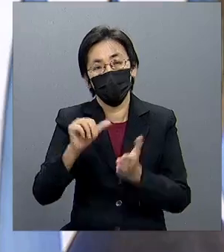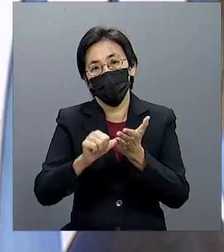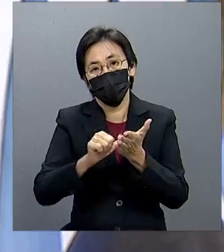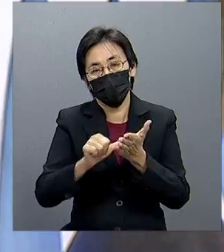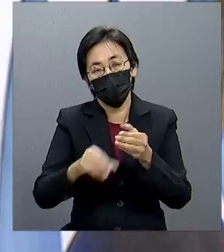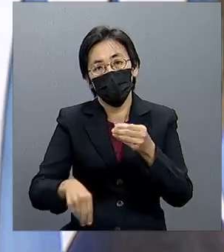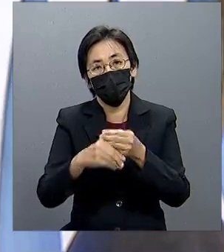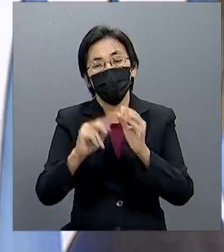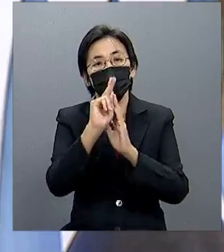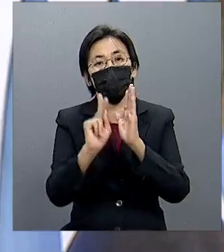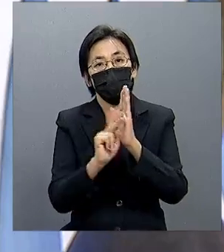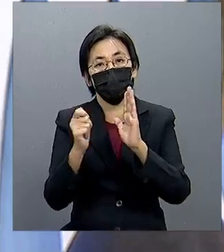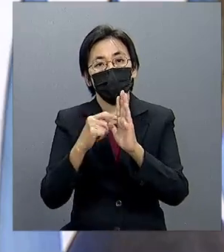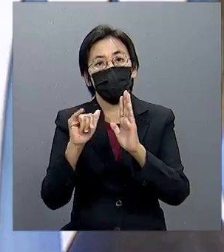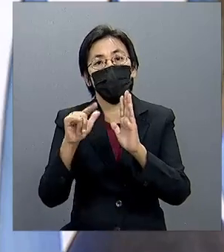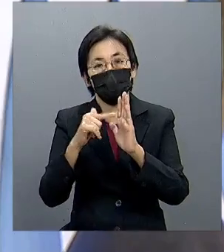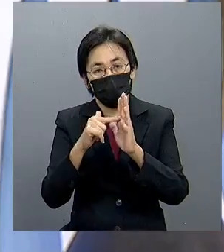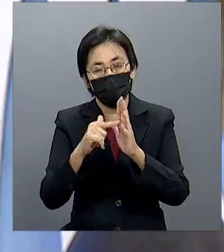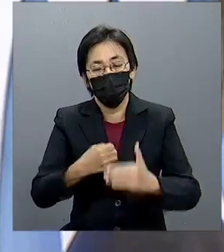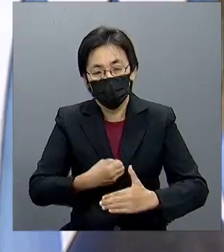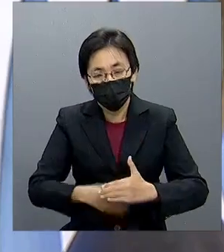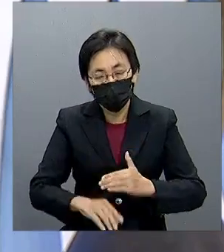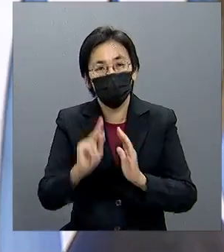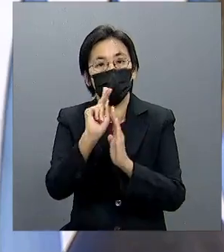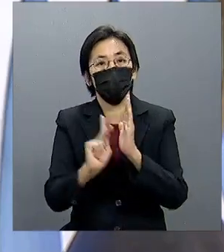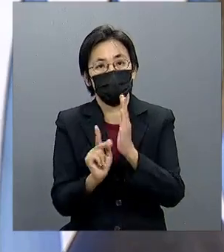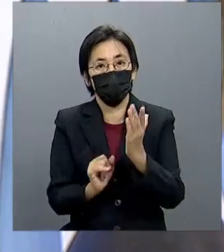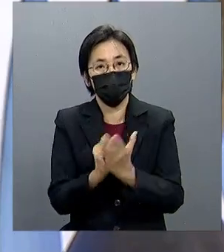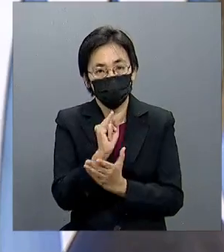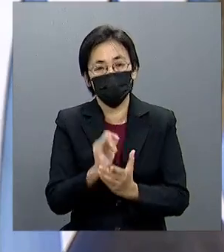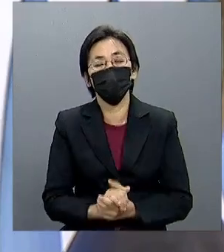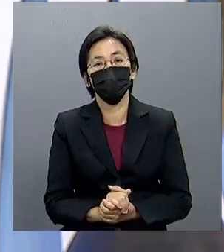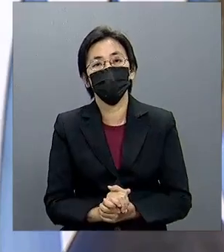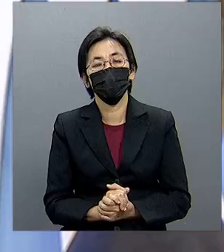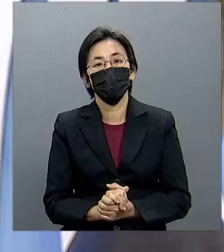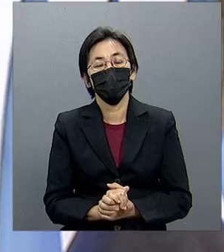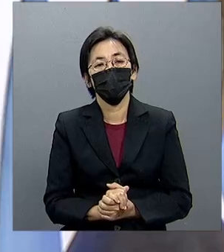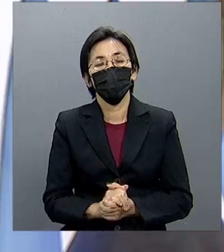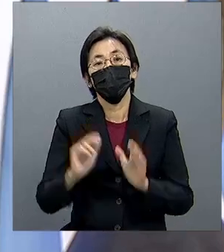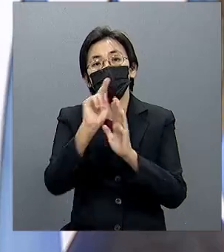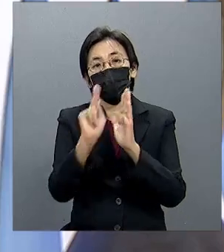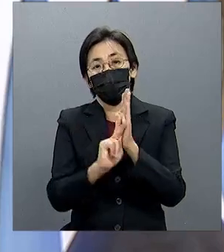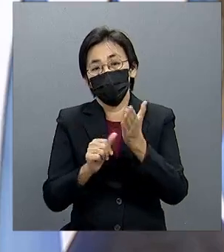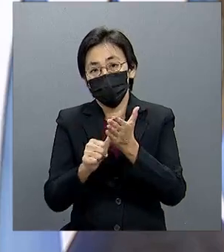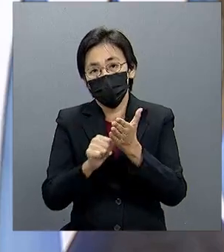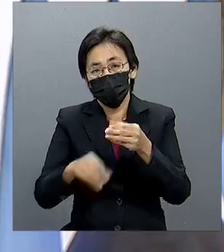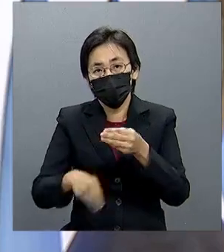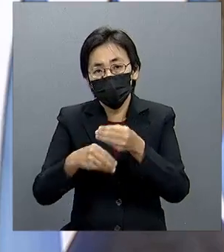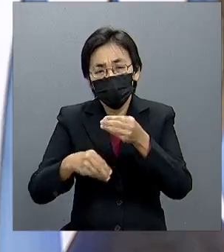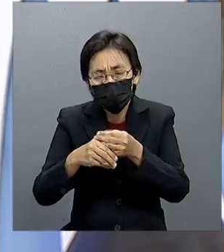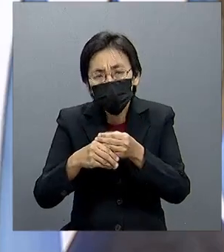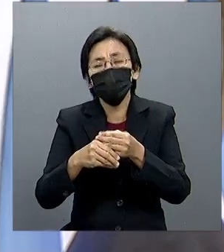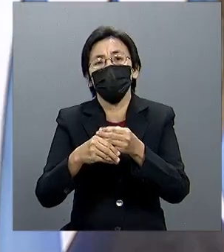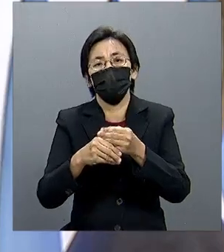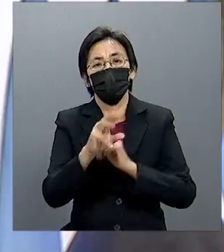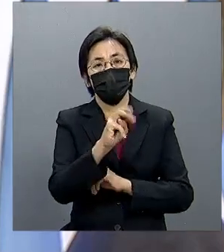เกี่ยวกับเรื่องของการทำแท้งอย่างถูกกฎหมายนะคะซึ่งต้องบอกว่าในการแก้ไขเพิ่มเติมนี้เป็นการแก้ไขเพิ่มเติมในมาตรา